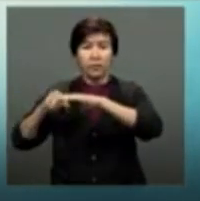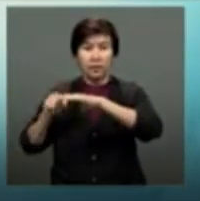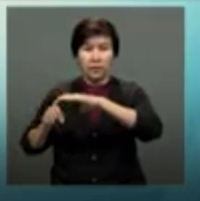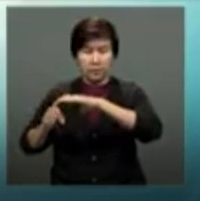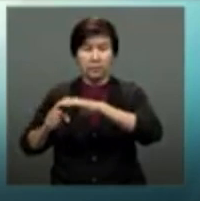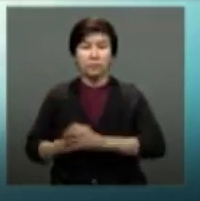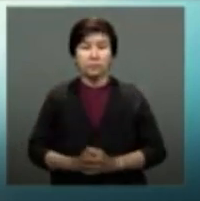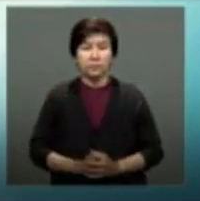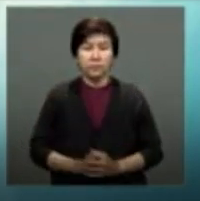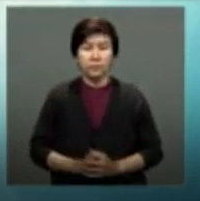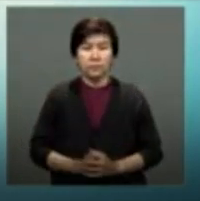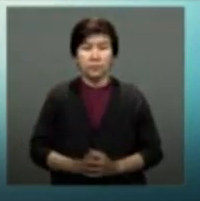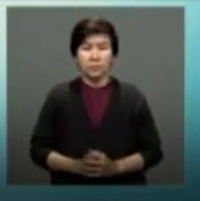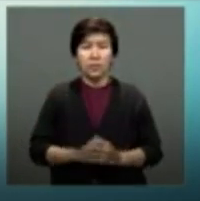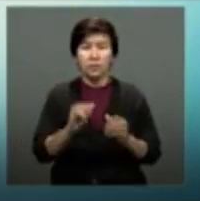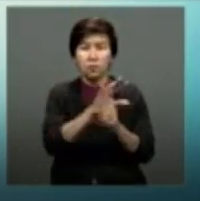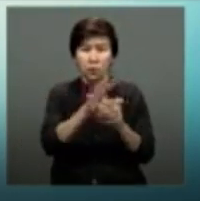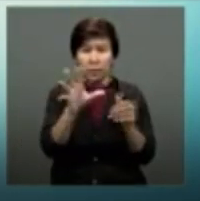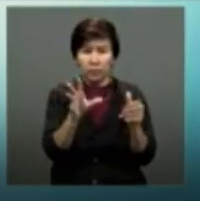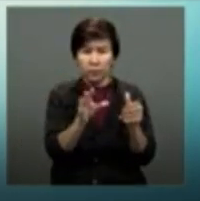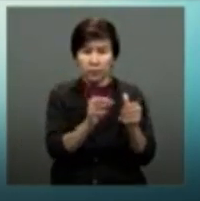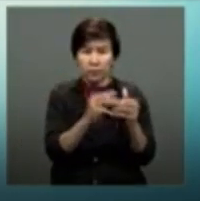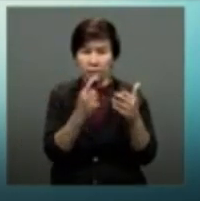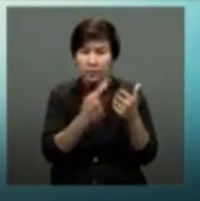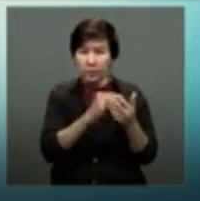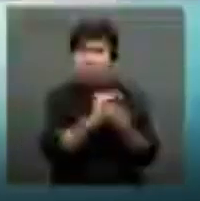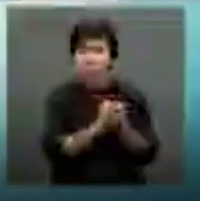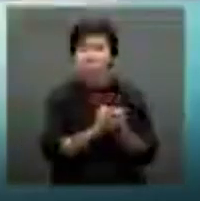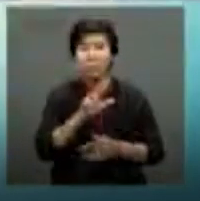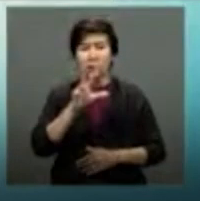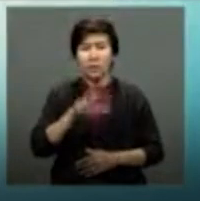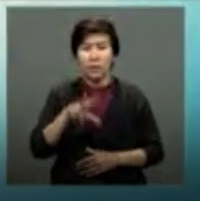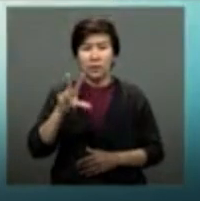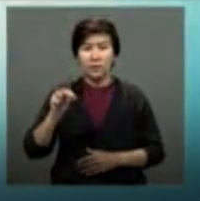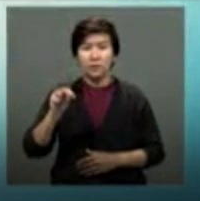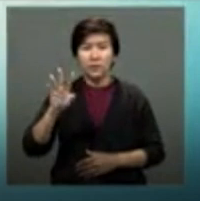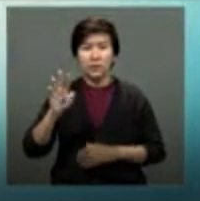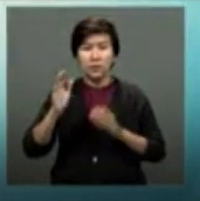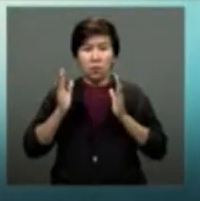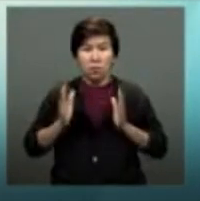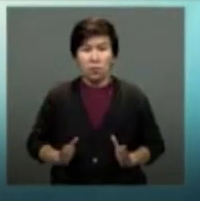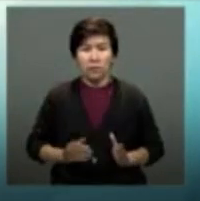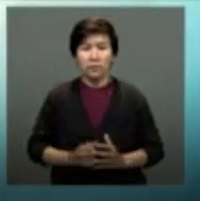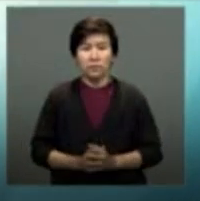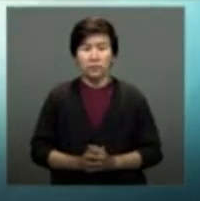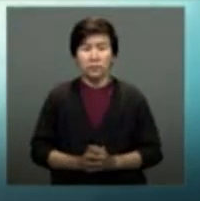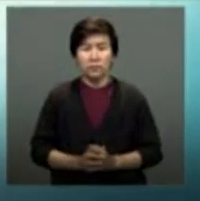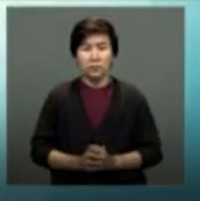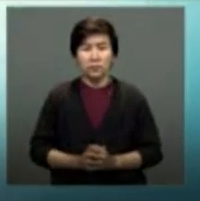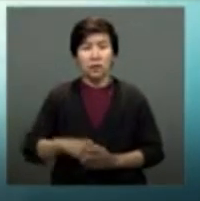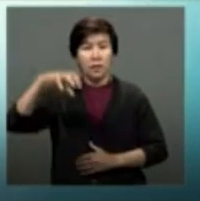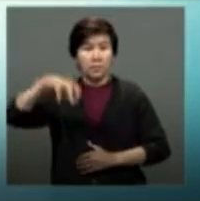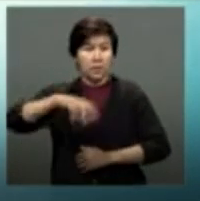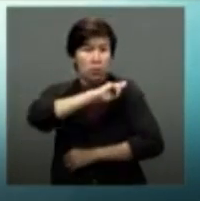ำให้ตัวเลขยืนยันสะสมอยู่ที่ 3,034 รายแล้วก็มีผู้ป่วยหายแล้วน